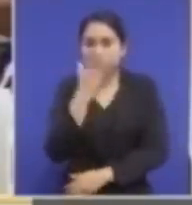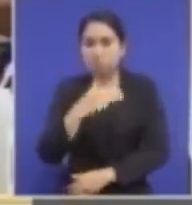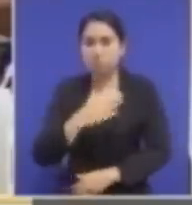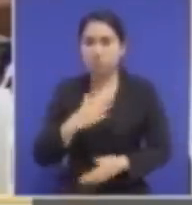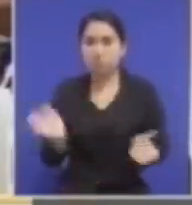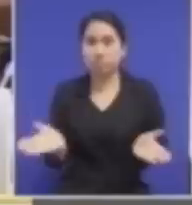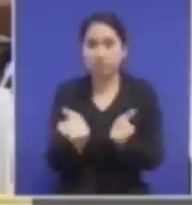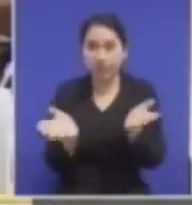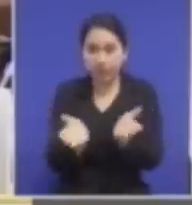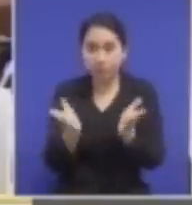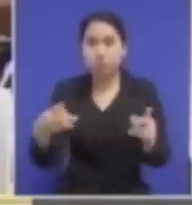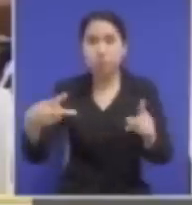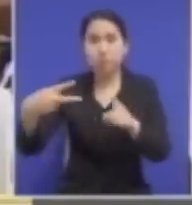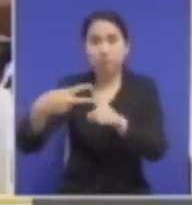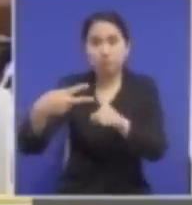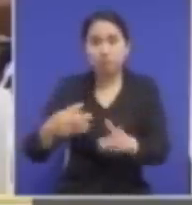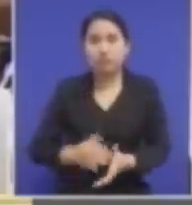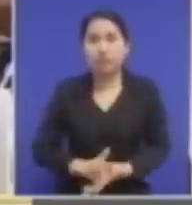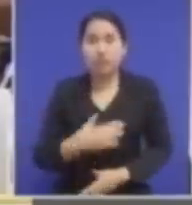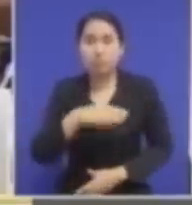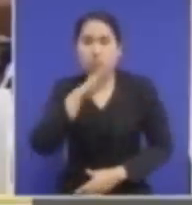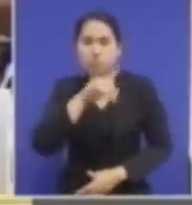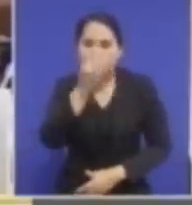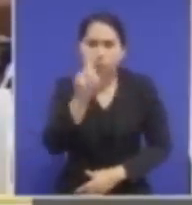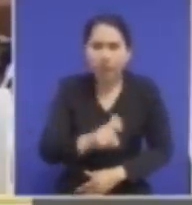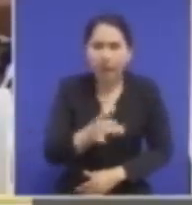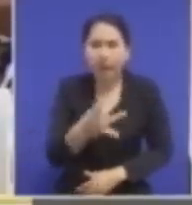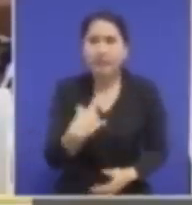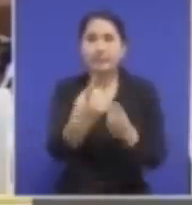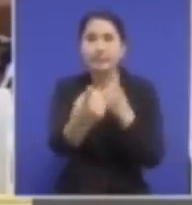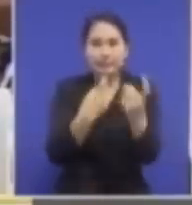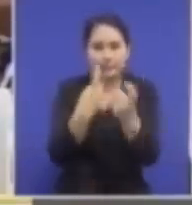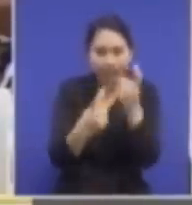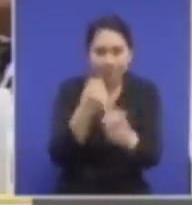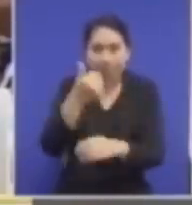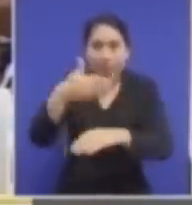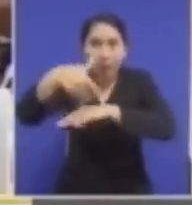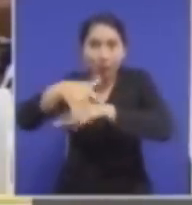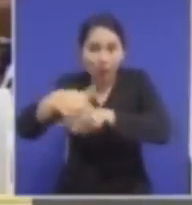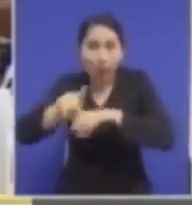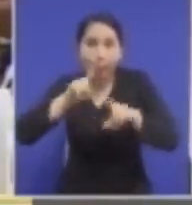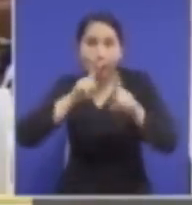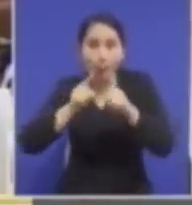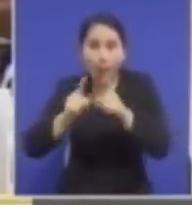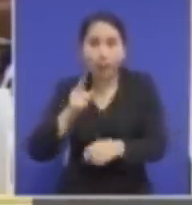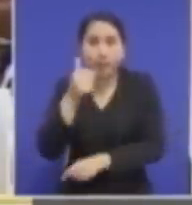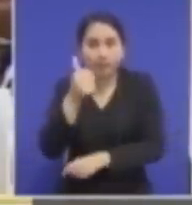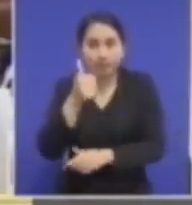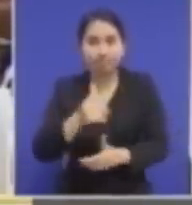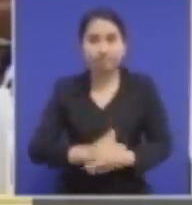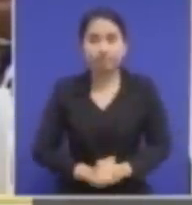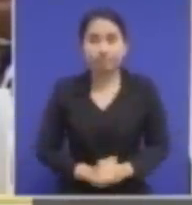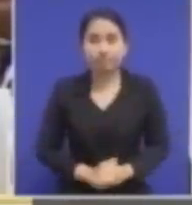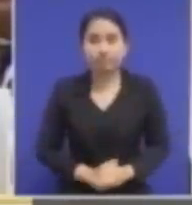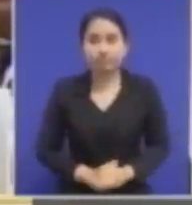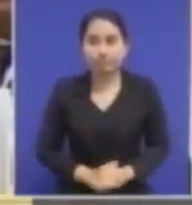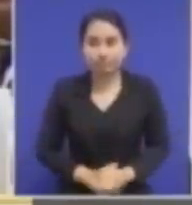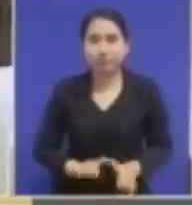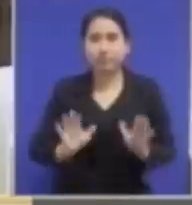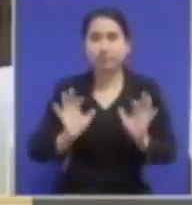านั้นเองแต่ถ้าท่านสงสัยอะไรท่านคุยกับผมได้นอกรอบได้เสมอครับคุยกันนอกได้ เพียงเท่านี้ นะครับ ตำหนิผมก็แล้วกันห้ามไม่ทันนะ